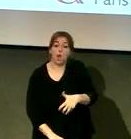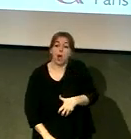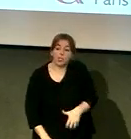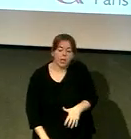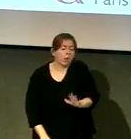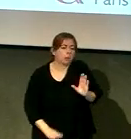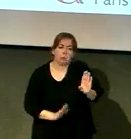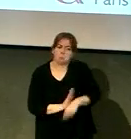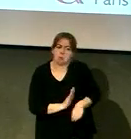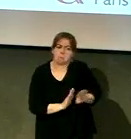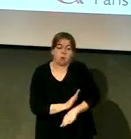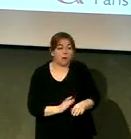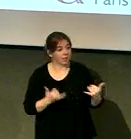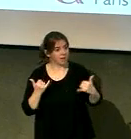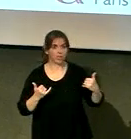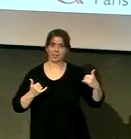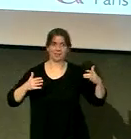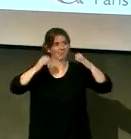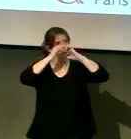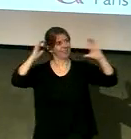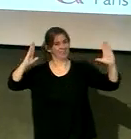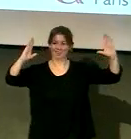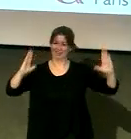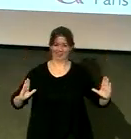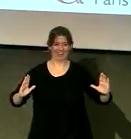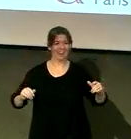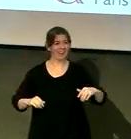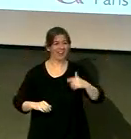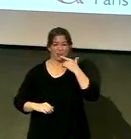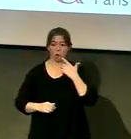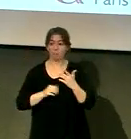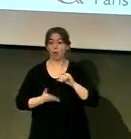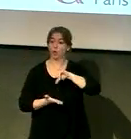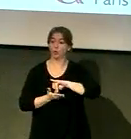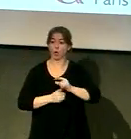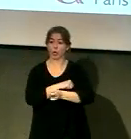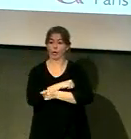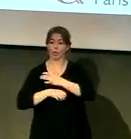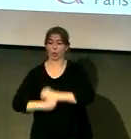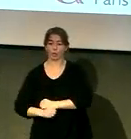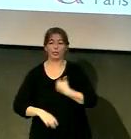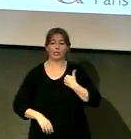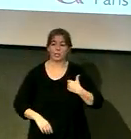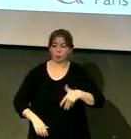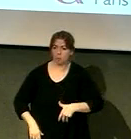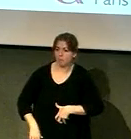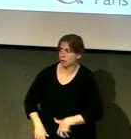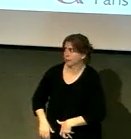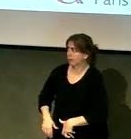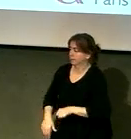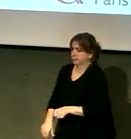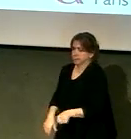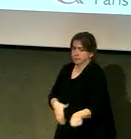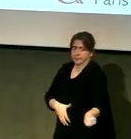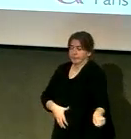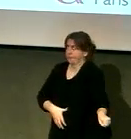d'un centre d'addicto avec un ventre assez important, ce n'est pas évident parce que les stigmates font partie encore de la